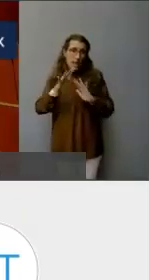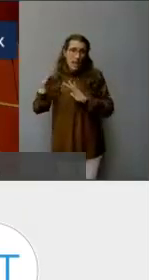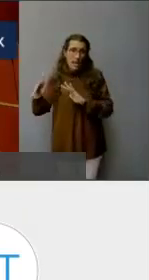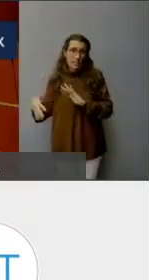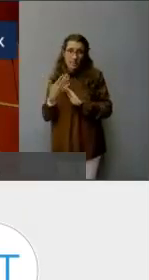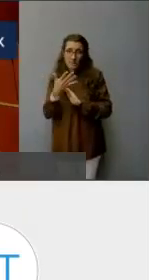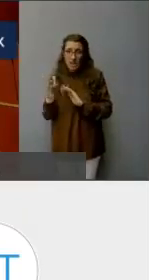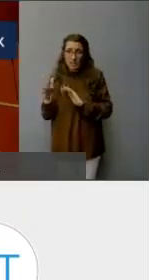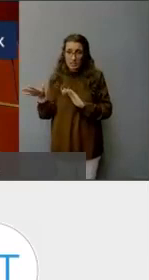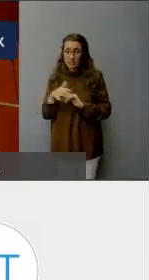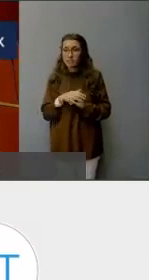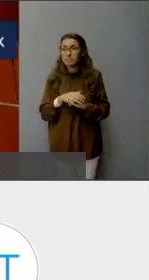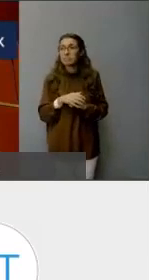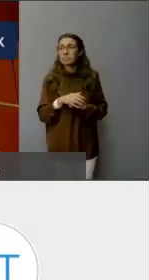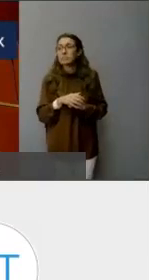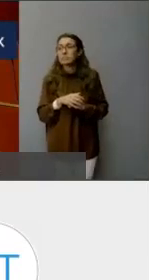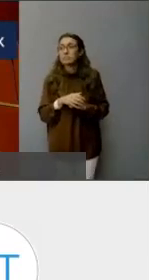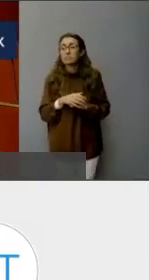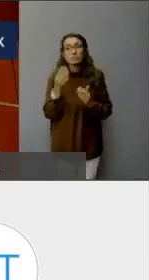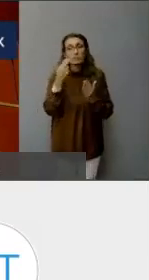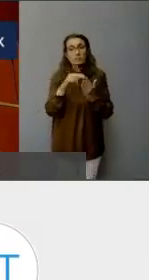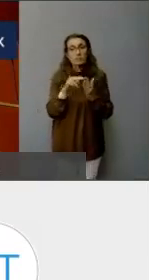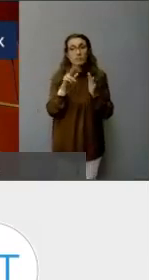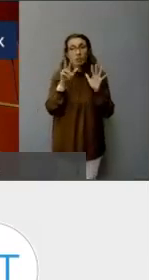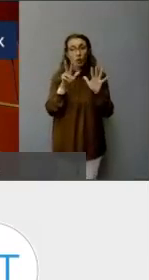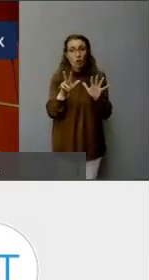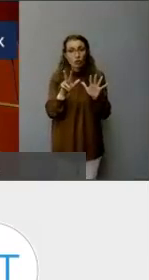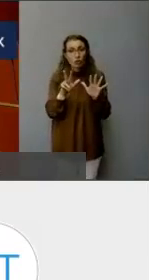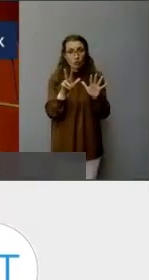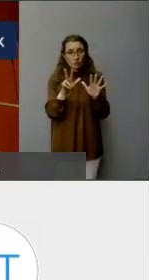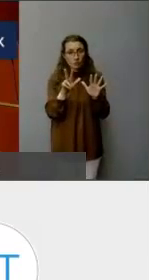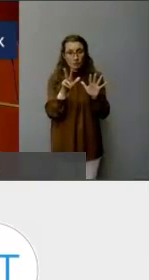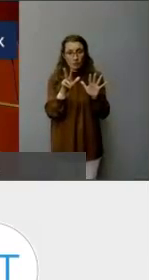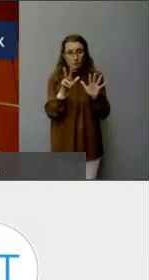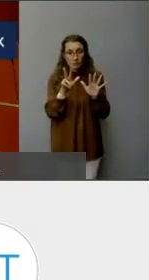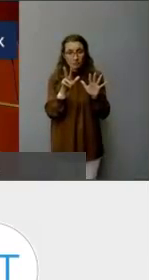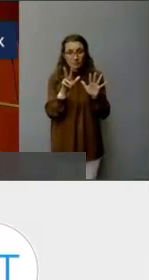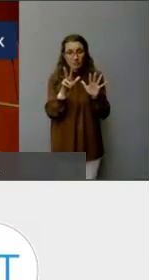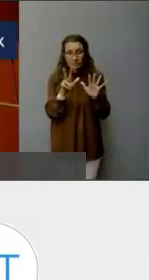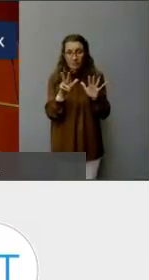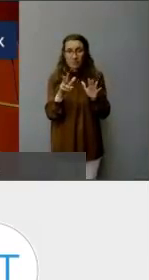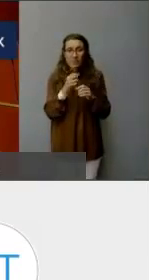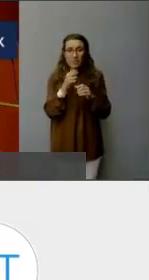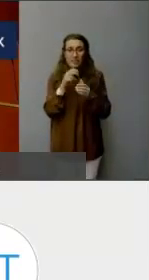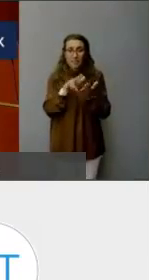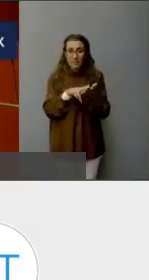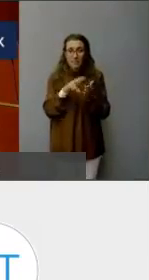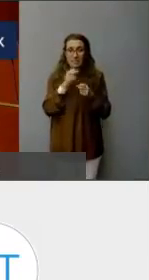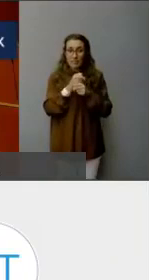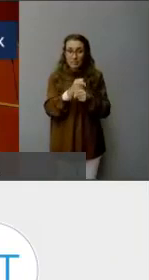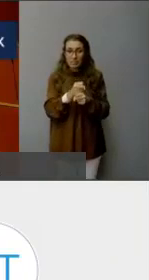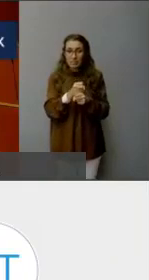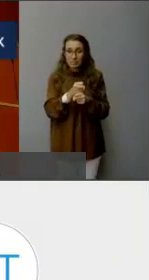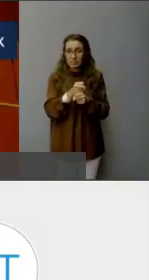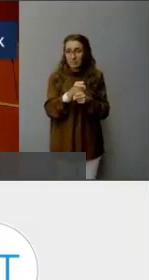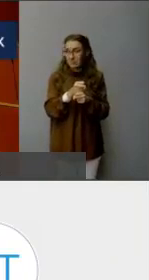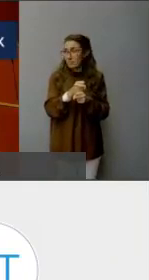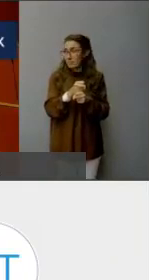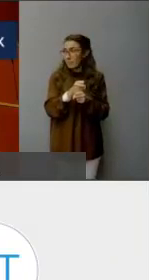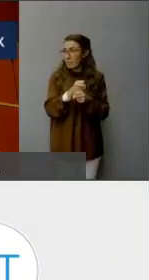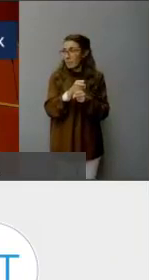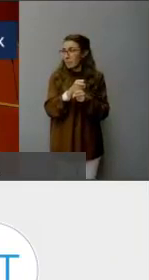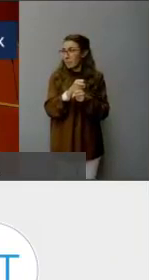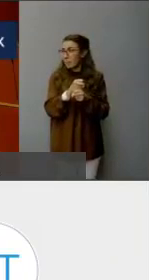l'emendamento 8 parla invece della garanzia fideiussoria cioè si parla nella relazione urbanistica c'è una pagina 15 che la convenzione